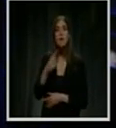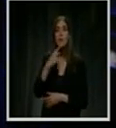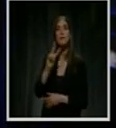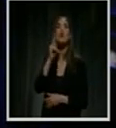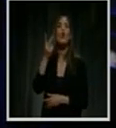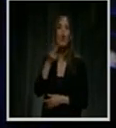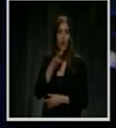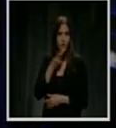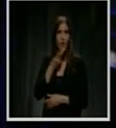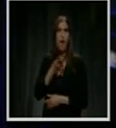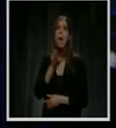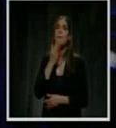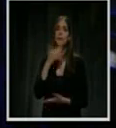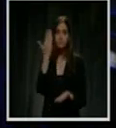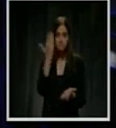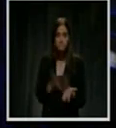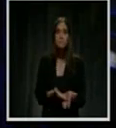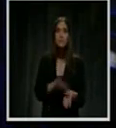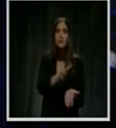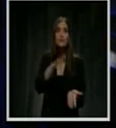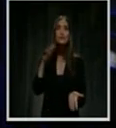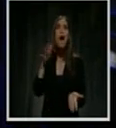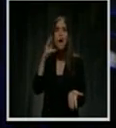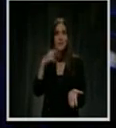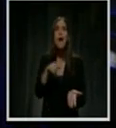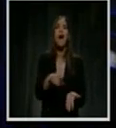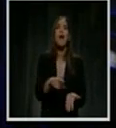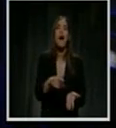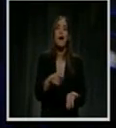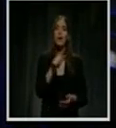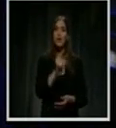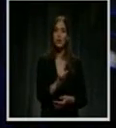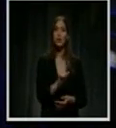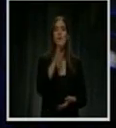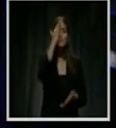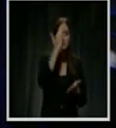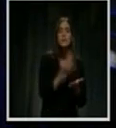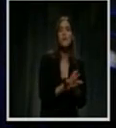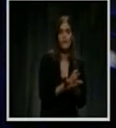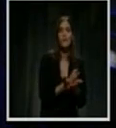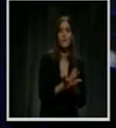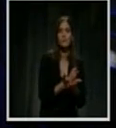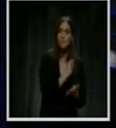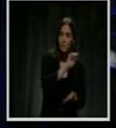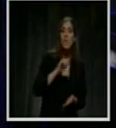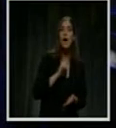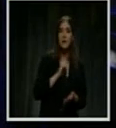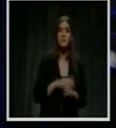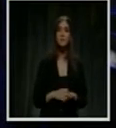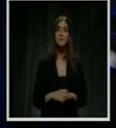meta bl-iswed fuq l-abjad hemm bl-aktar mod ċar illi dik is-salvagwardja inżamm b'mod ċar. Imma